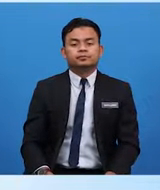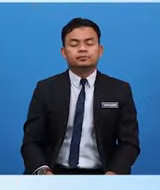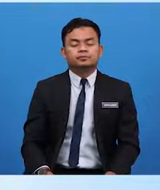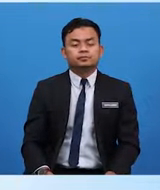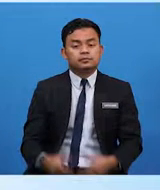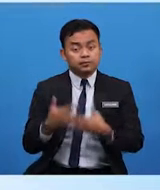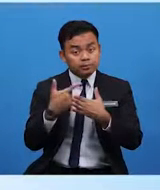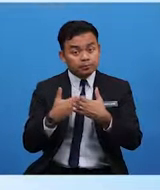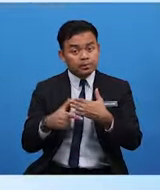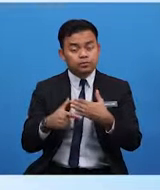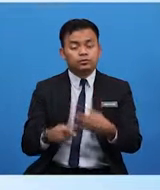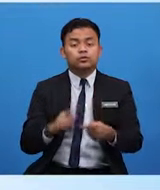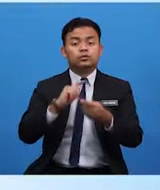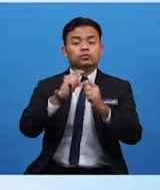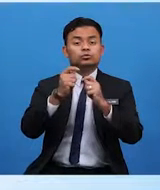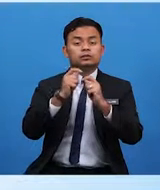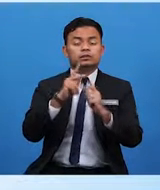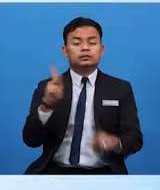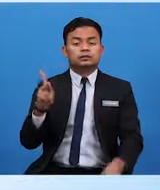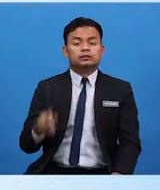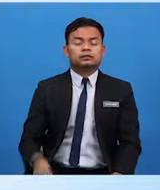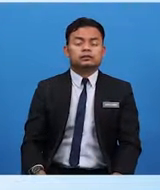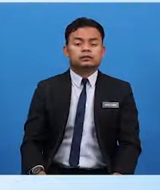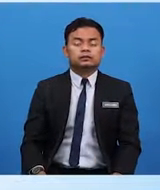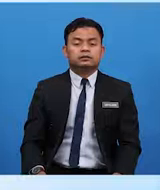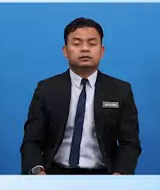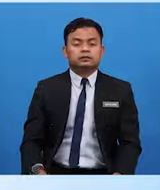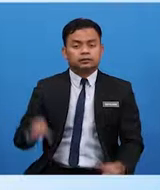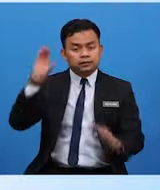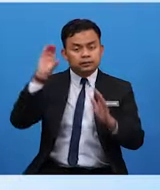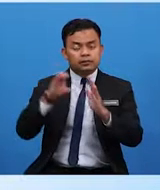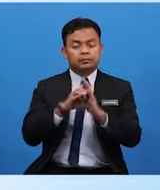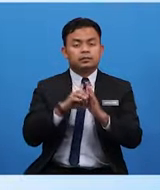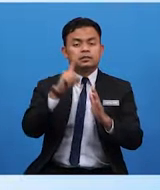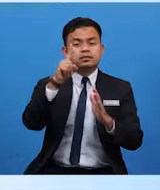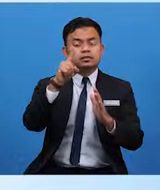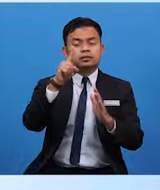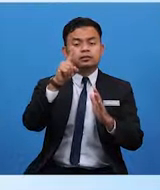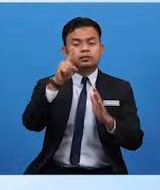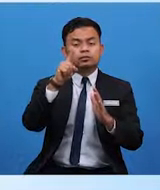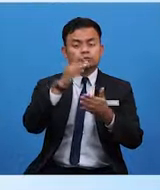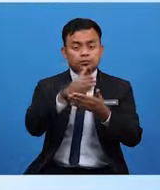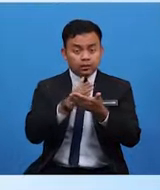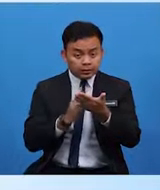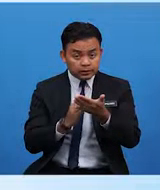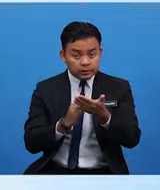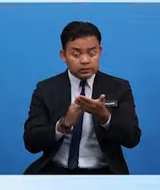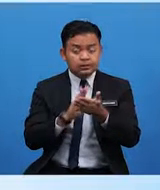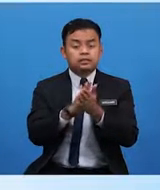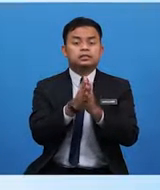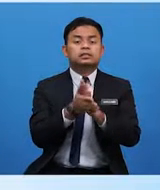kemudian tukarkan gambar raja pecahan satu bahagian kepada 2 Khan